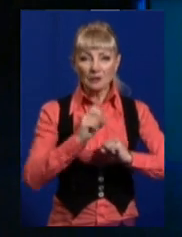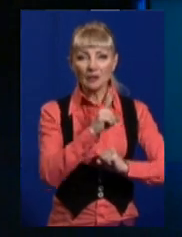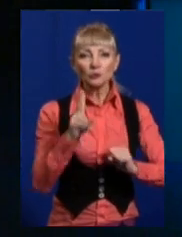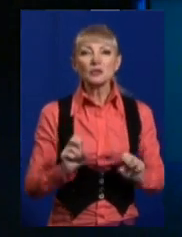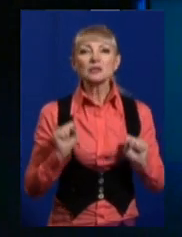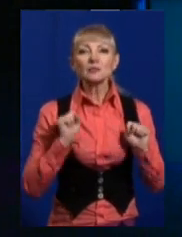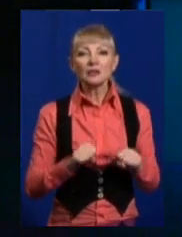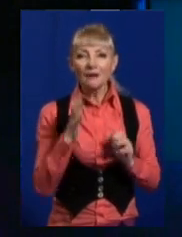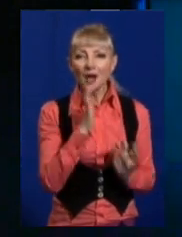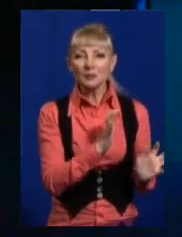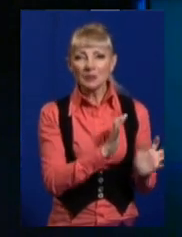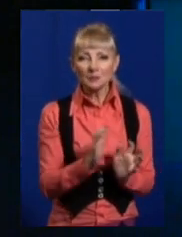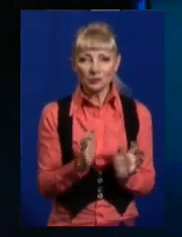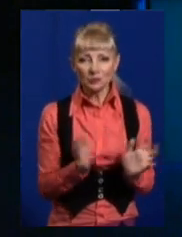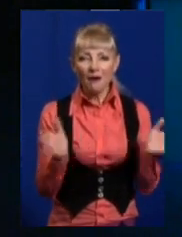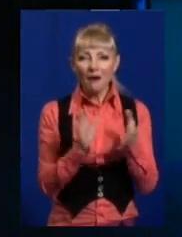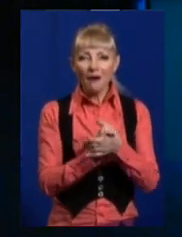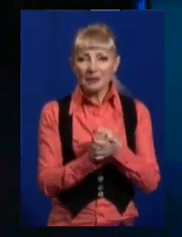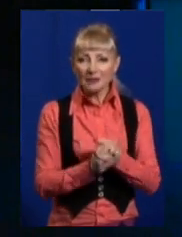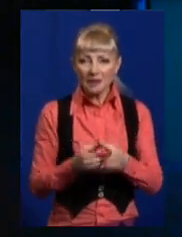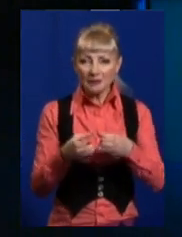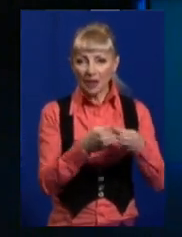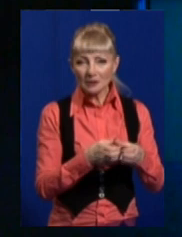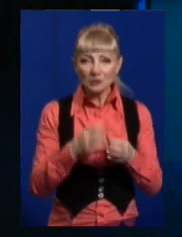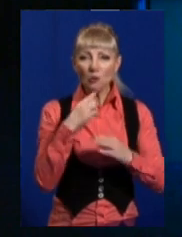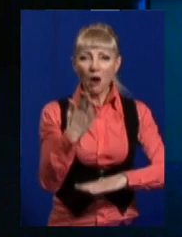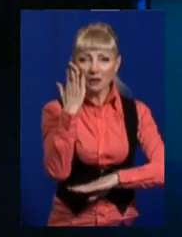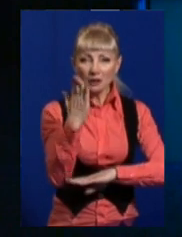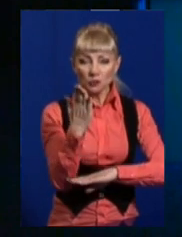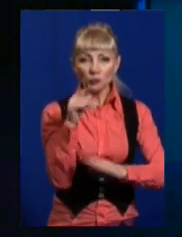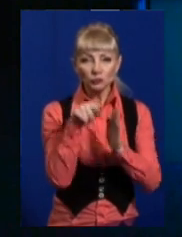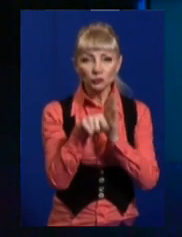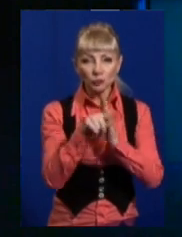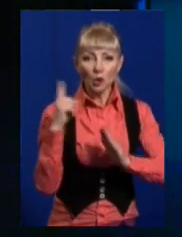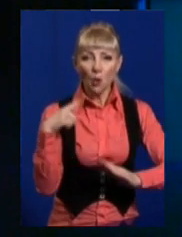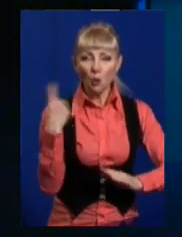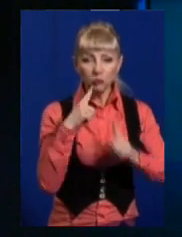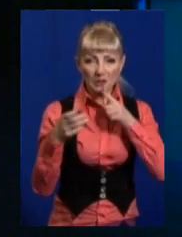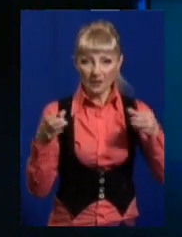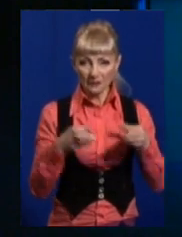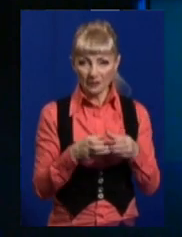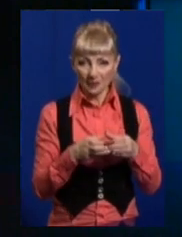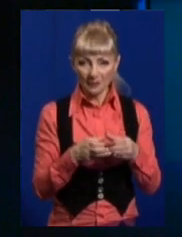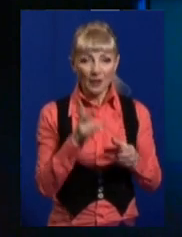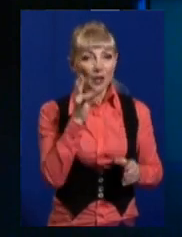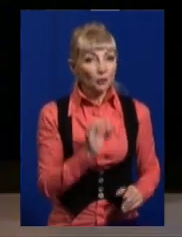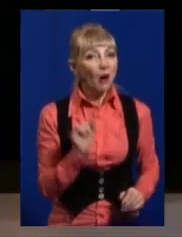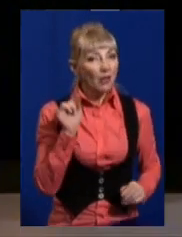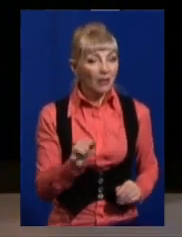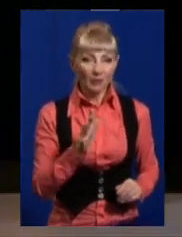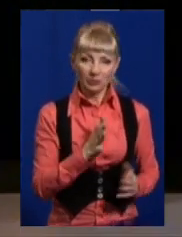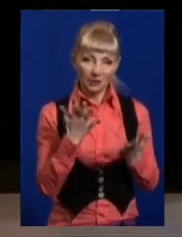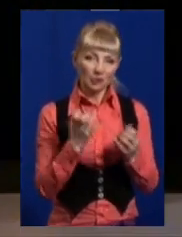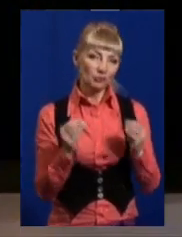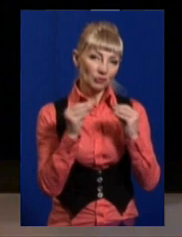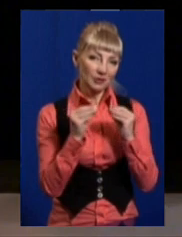змогли забезпечити консолідацію голосів всередині обласної ради, хоча вона була ще 10-го